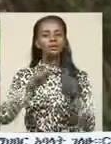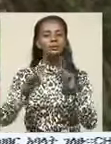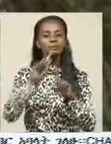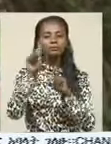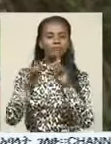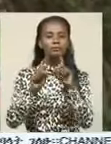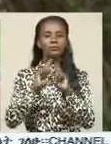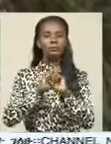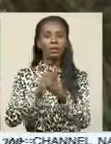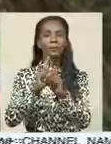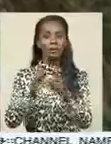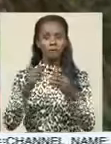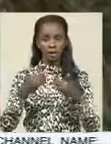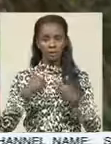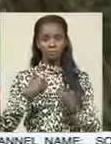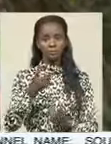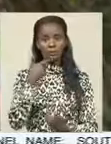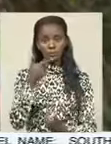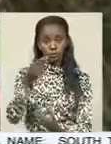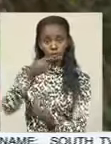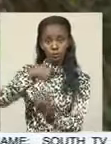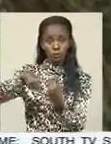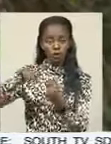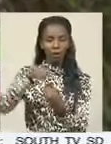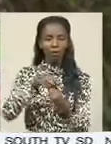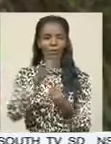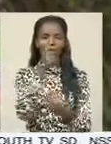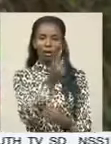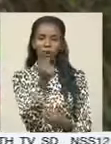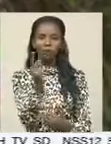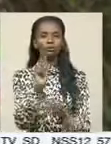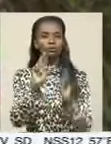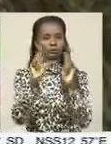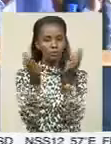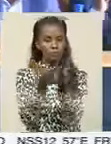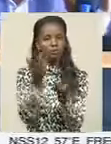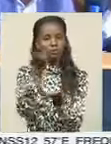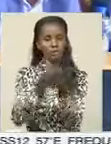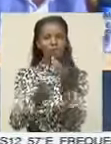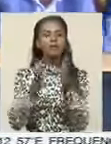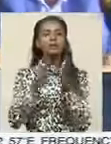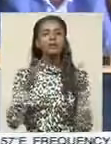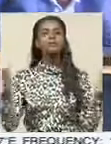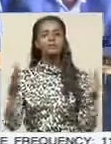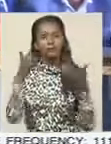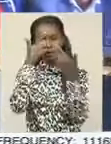ጥያቄዎች መመለስ አለባቸው በሚሉት ዙሪያ እያንዳንዱ ቡድን እንዲወያይ ሰፊ